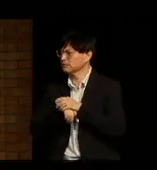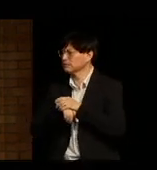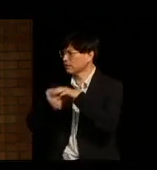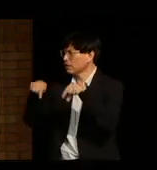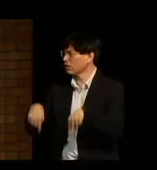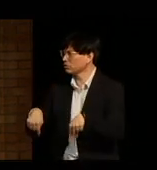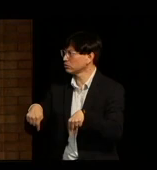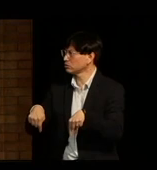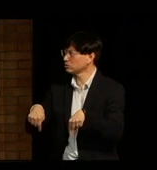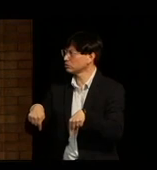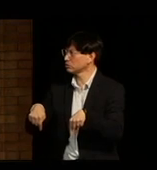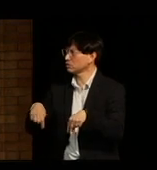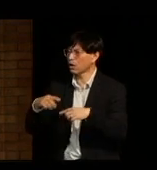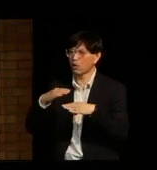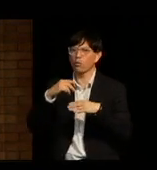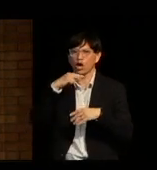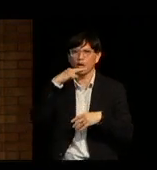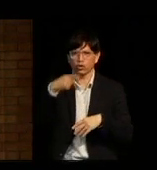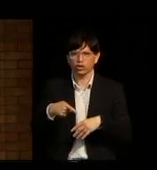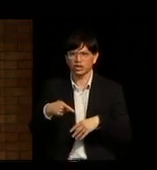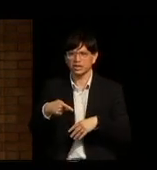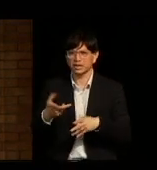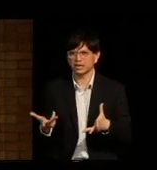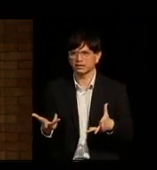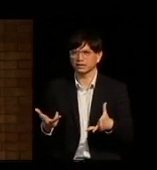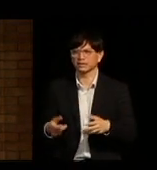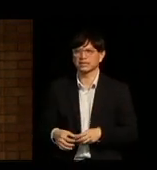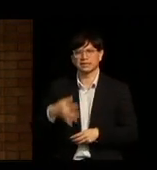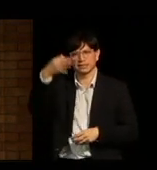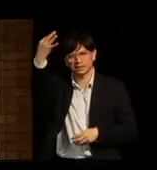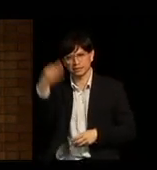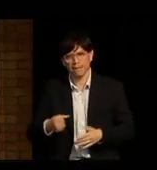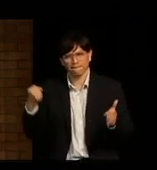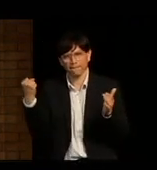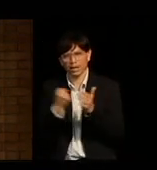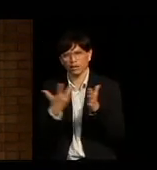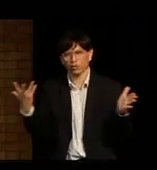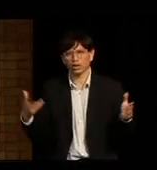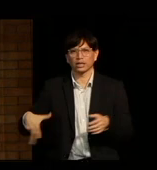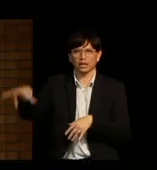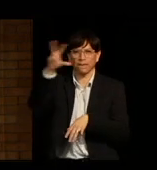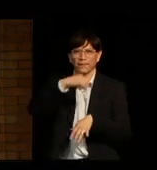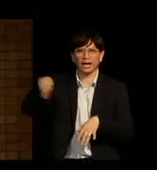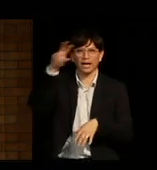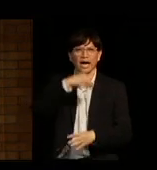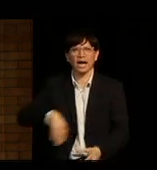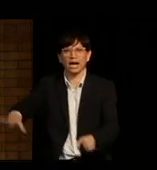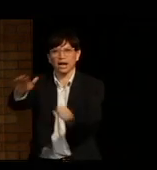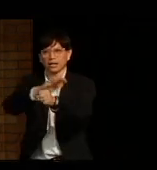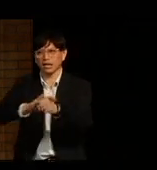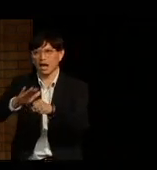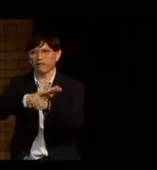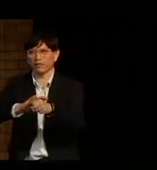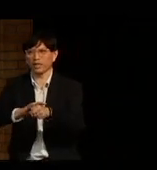oggi volevo sottolineare alcuni aspetti per me è sempre molto importante parlare della famiglia della persona